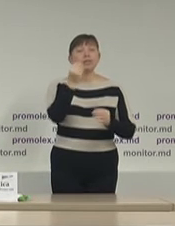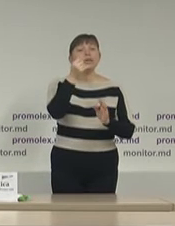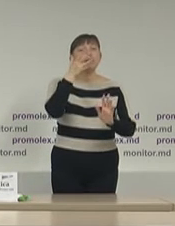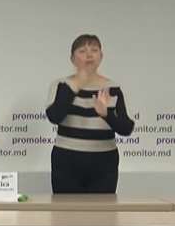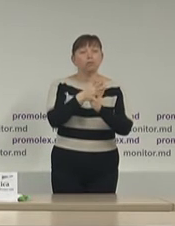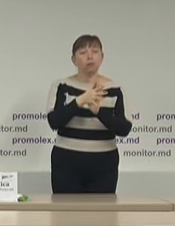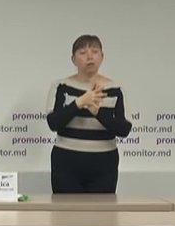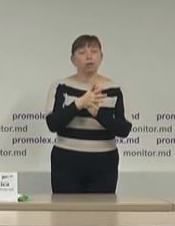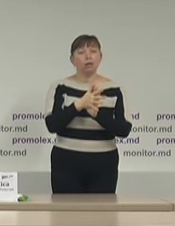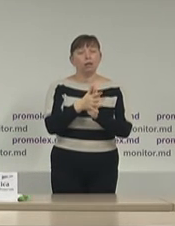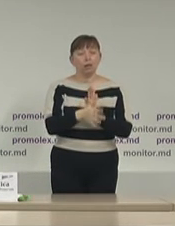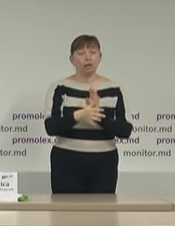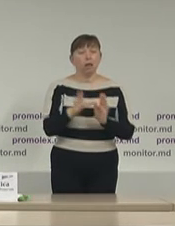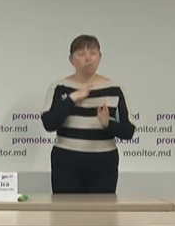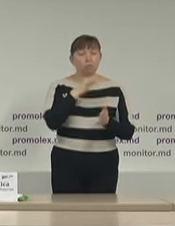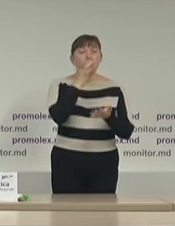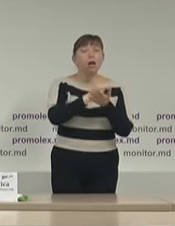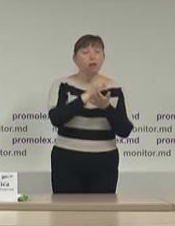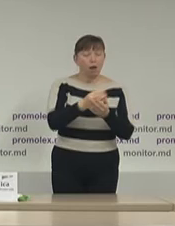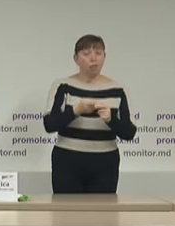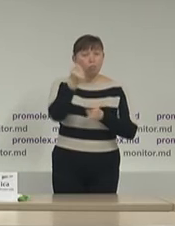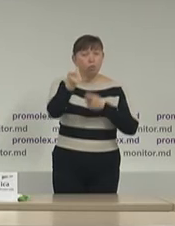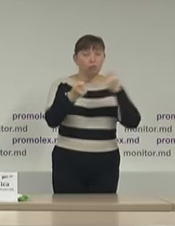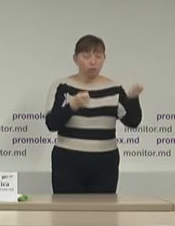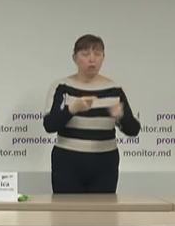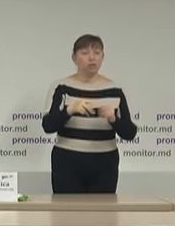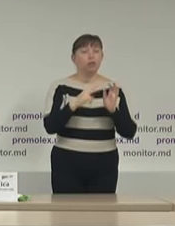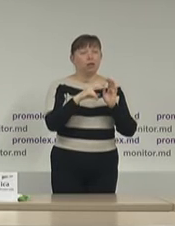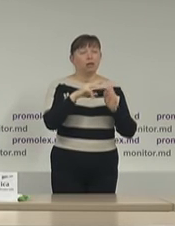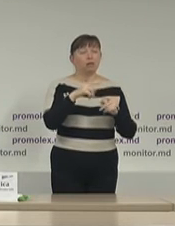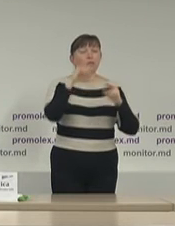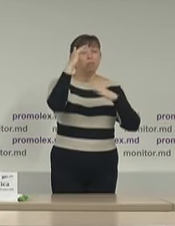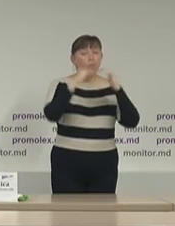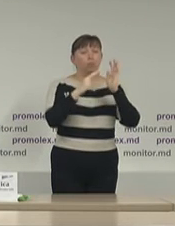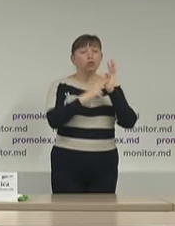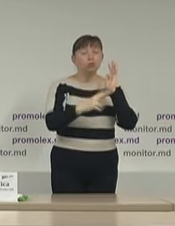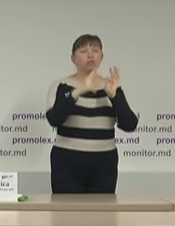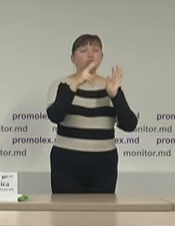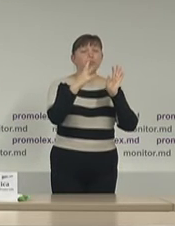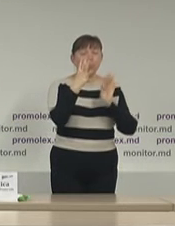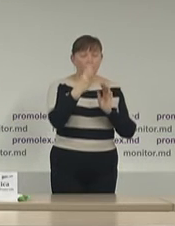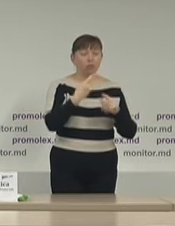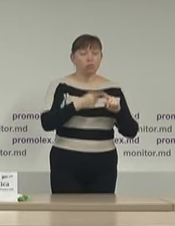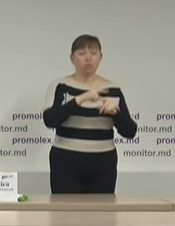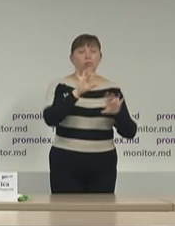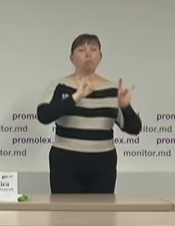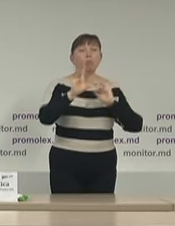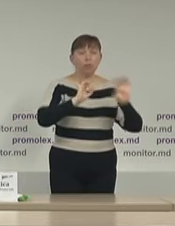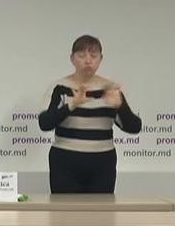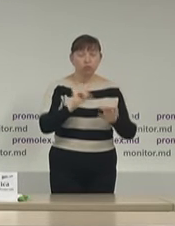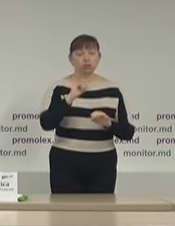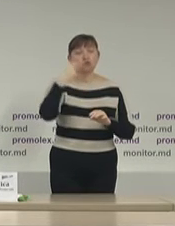Cheltuielile raportate de către aceștia în proporție de 74% sunt pentru publicitate și în proporție